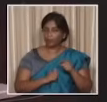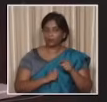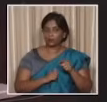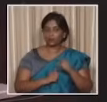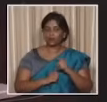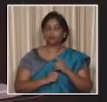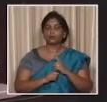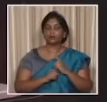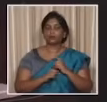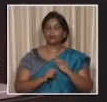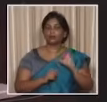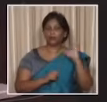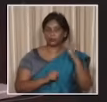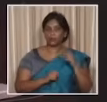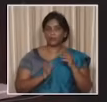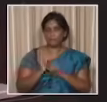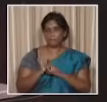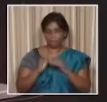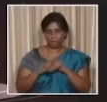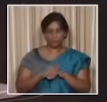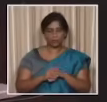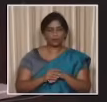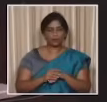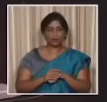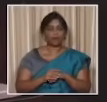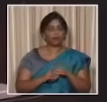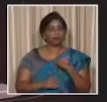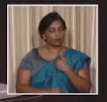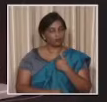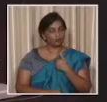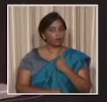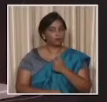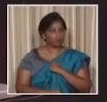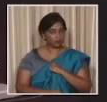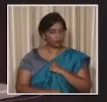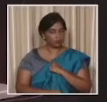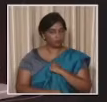ක්ලාස් 1. ඒකේ සමාජික. මම කැමති